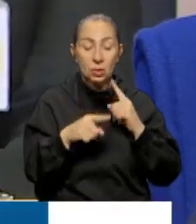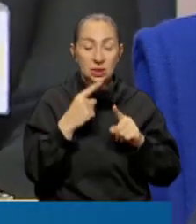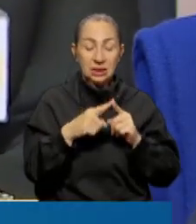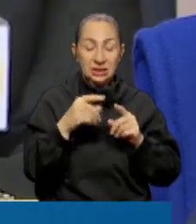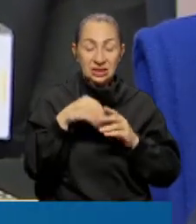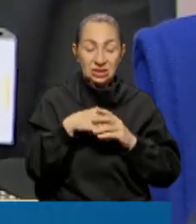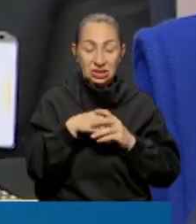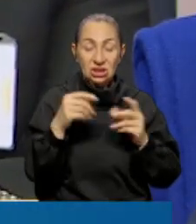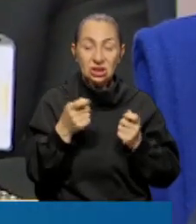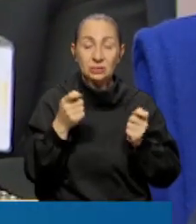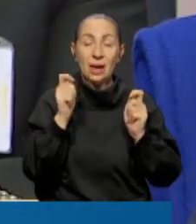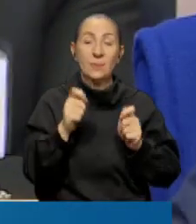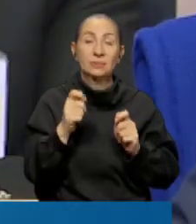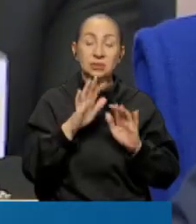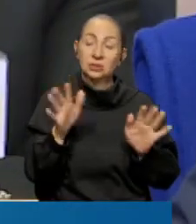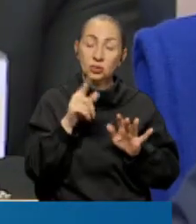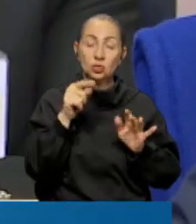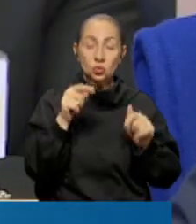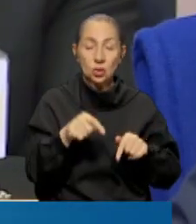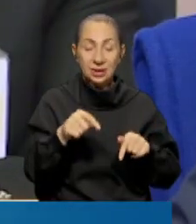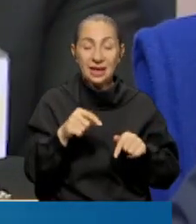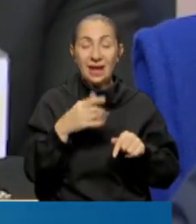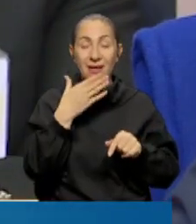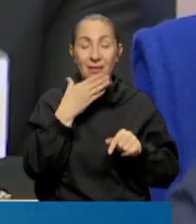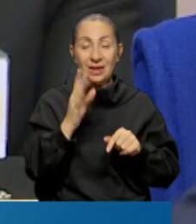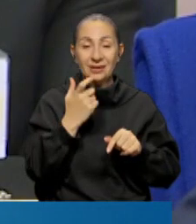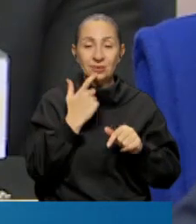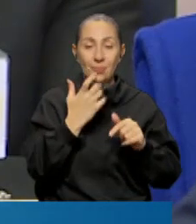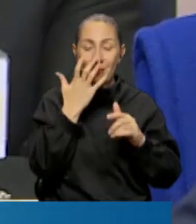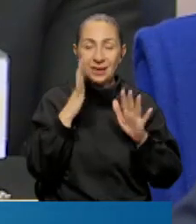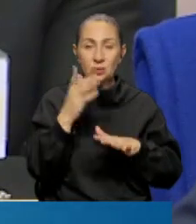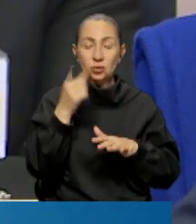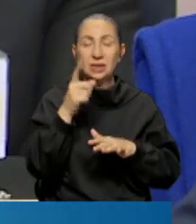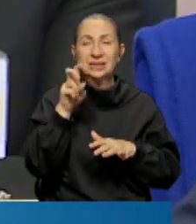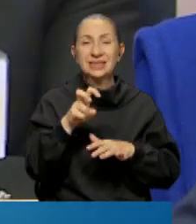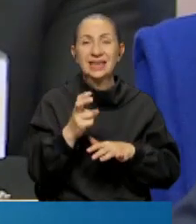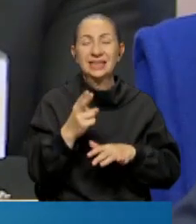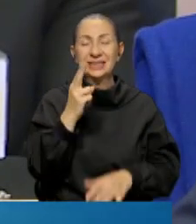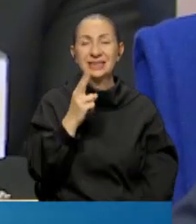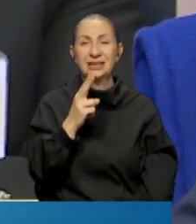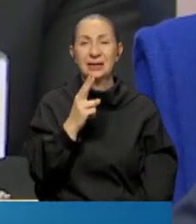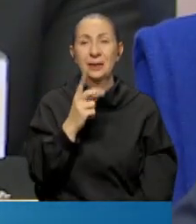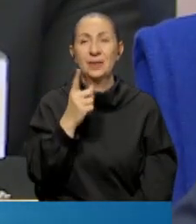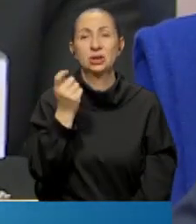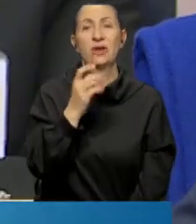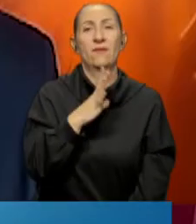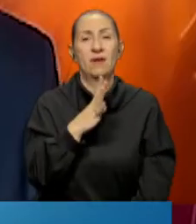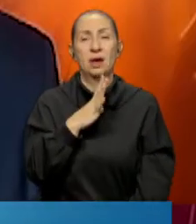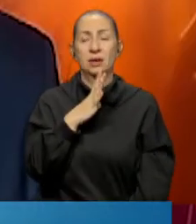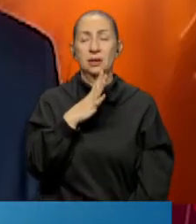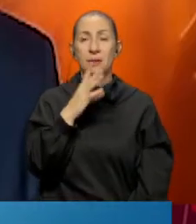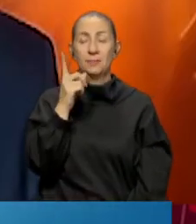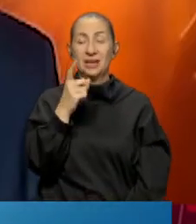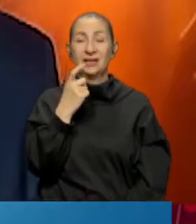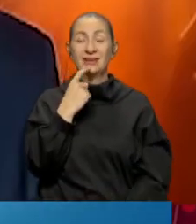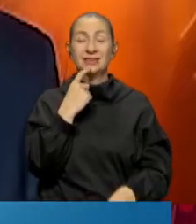konulması için çalışma yapılmıştır. Şu anda emeklilikte yaşı bekleyenlerin %87'si bir işte çalışmaktadır. Bir